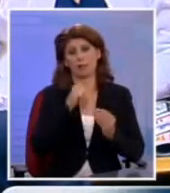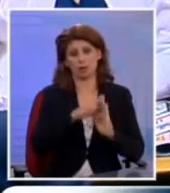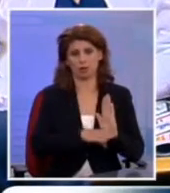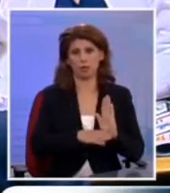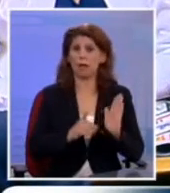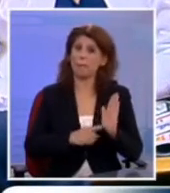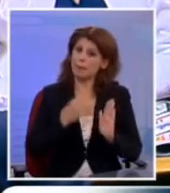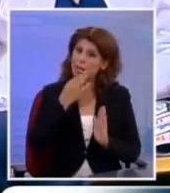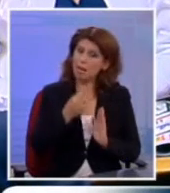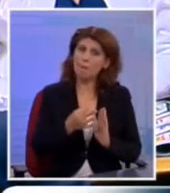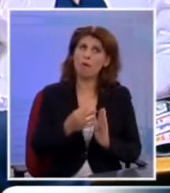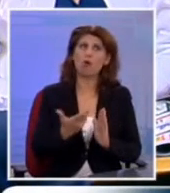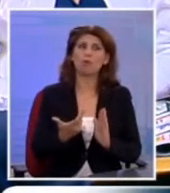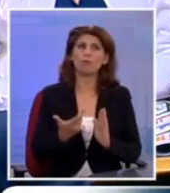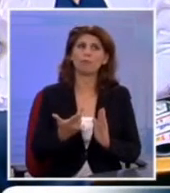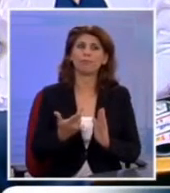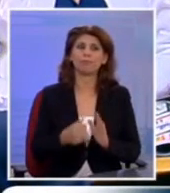να πω ότι ήταν